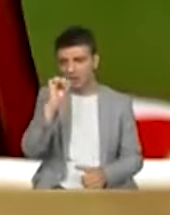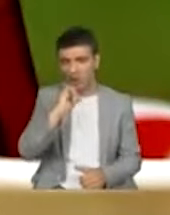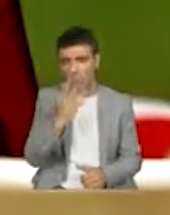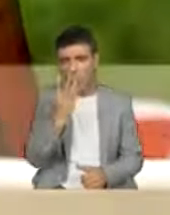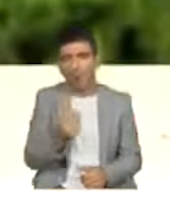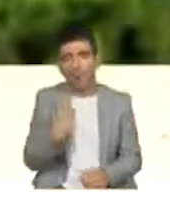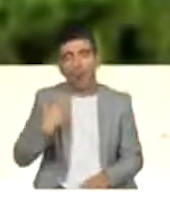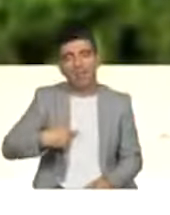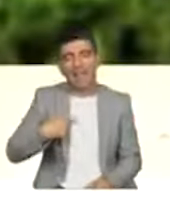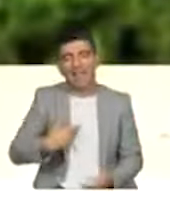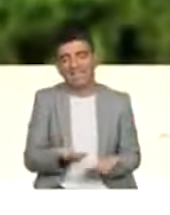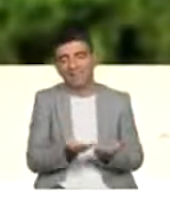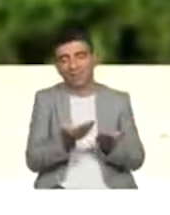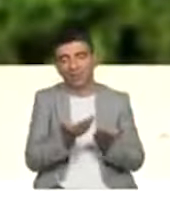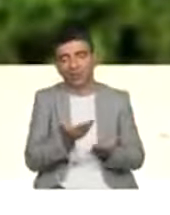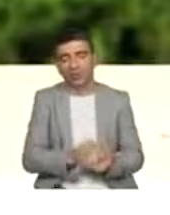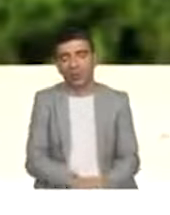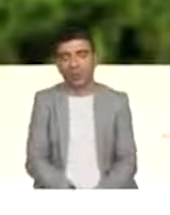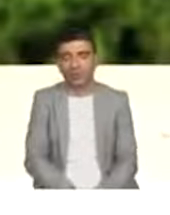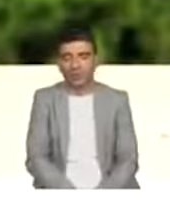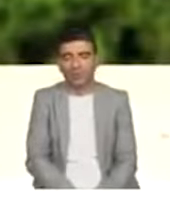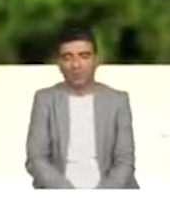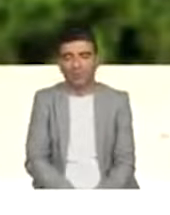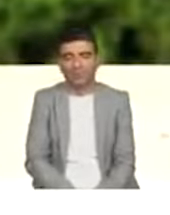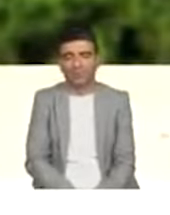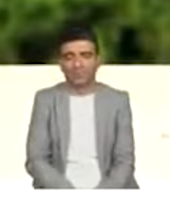özelliği taşıyor.